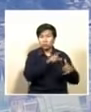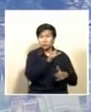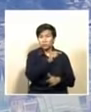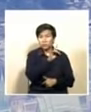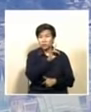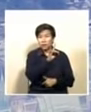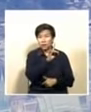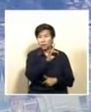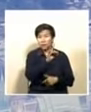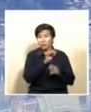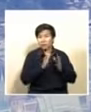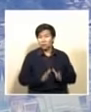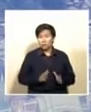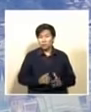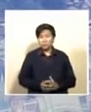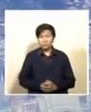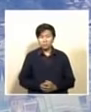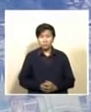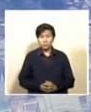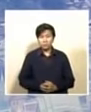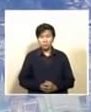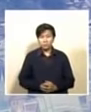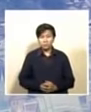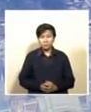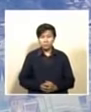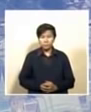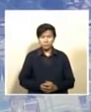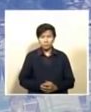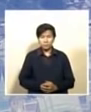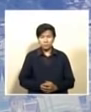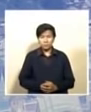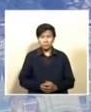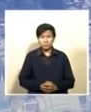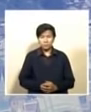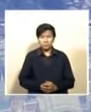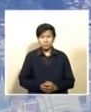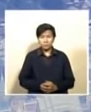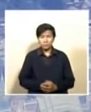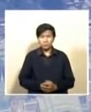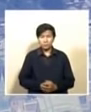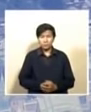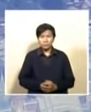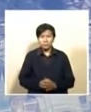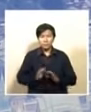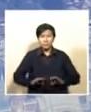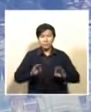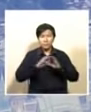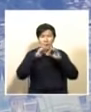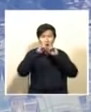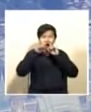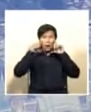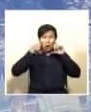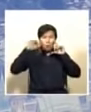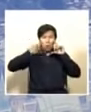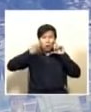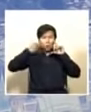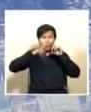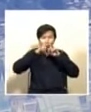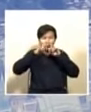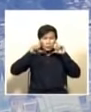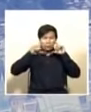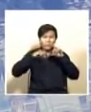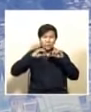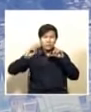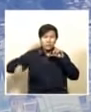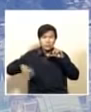ที่ในจำนวนคน28คนจะมีเพียง1คนเท่านั้นที่ได้หน้ากากอนามัยนั่นยังไม่รวมถึงบุคล